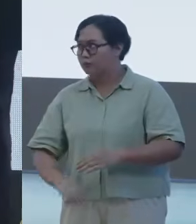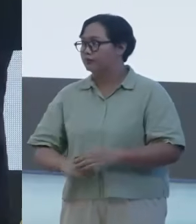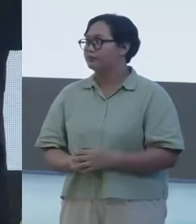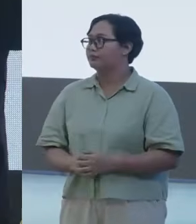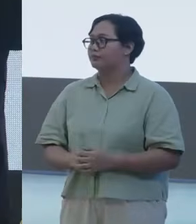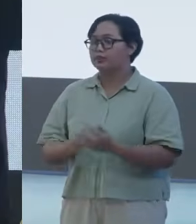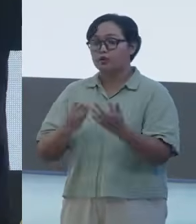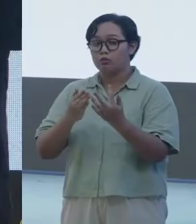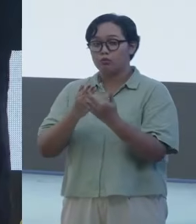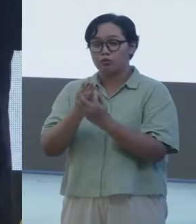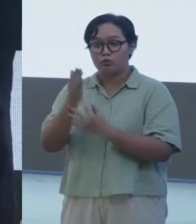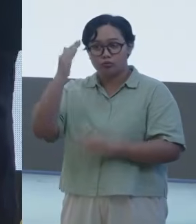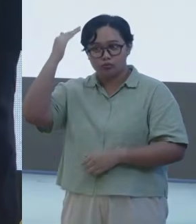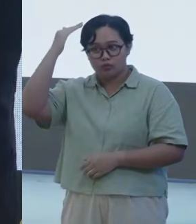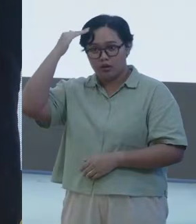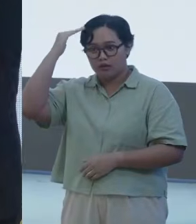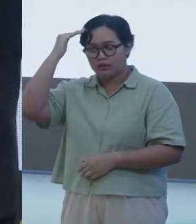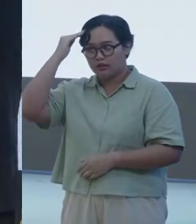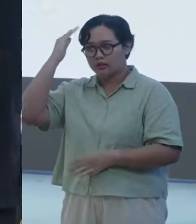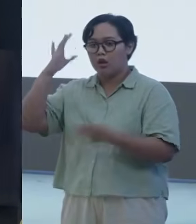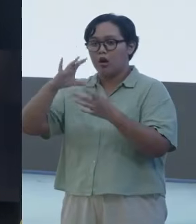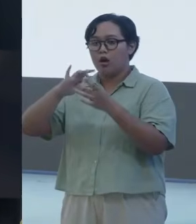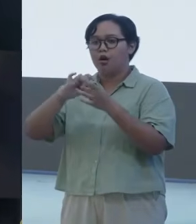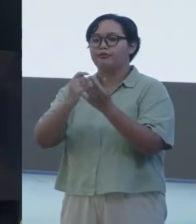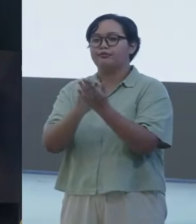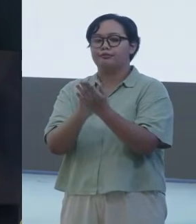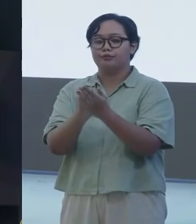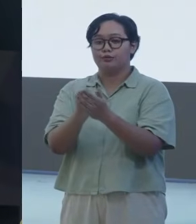Through the knowledge of the truth.